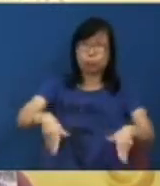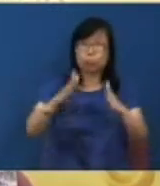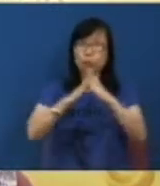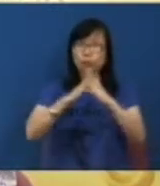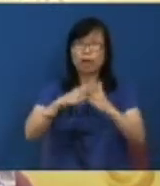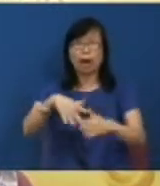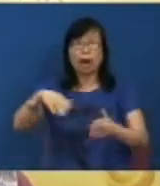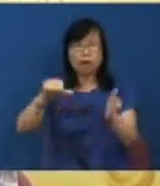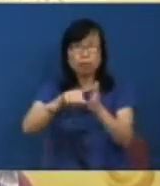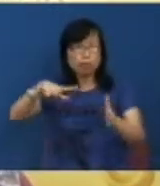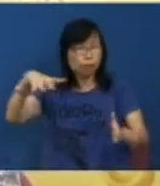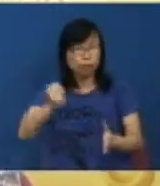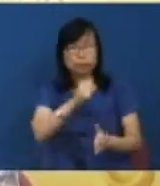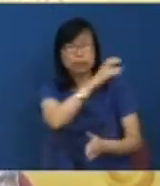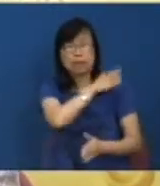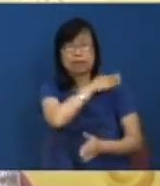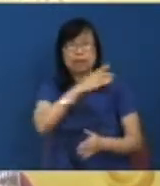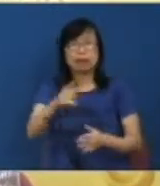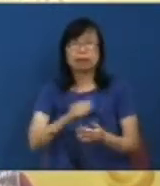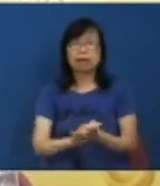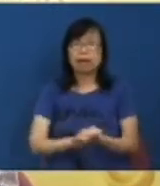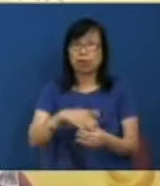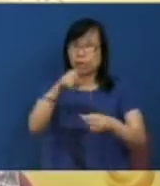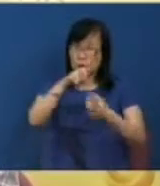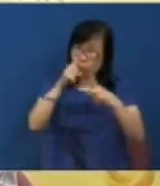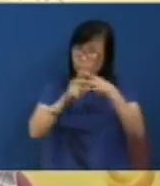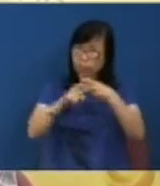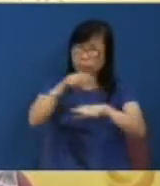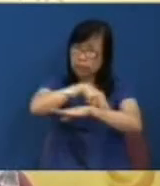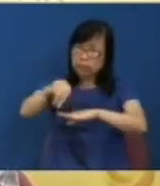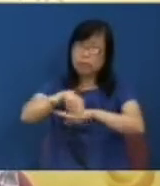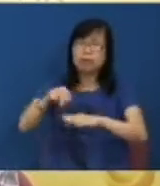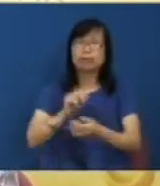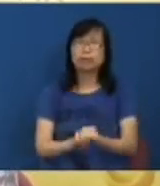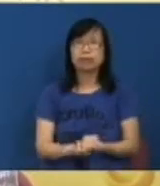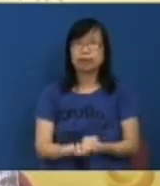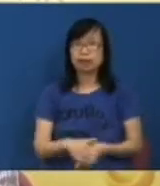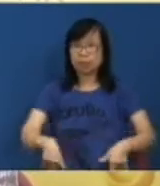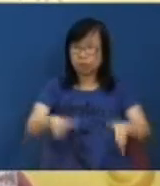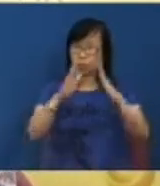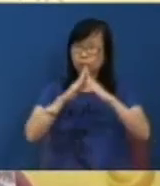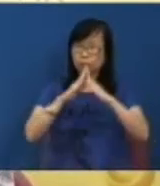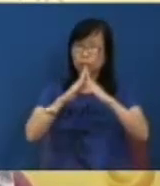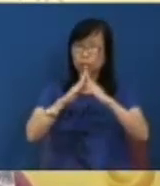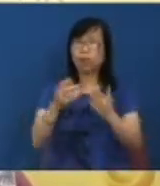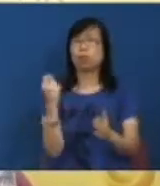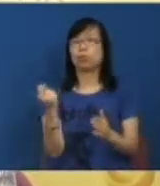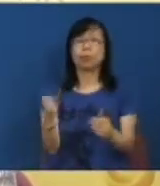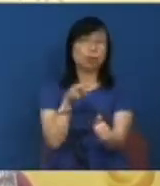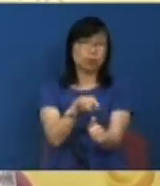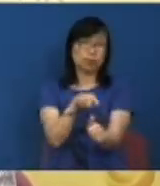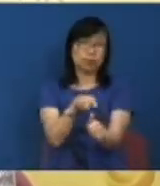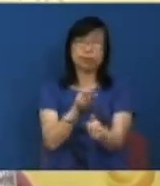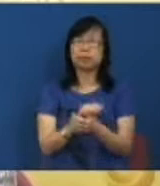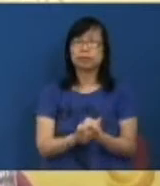總負責啦，黃工程師嚟講啦。咁其實點解會以村屋嚟做一個單位，就好明顯係可以比較容易控制啲，係